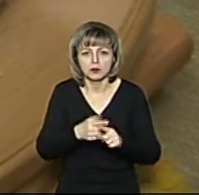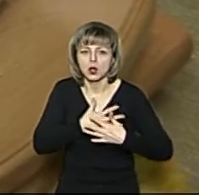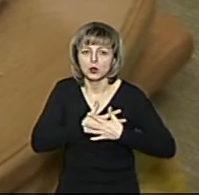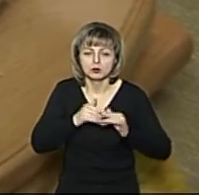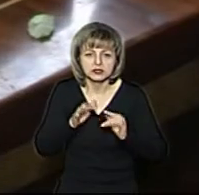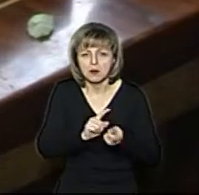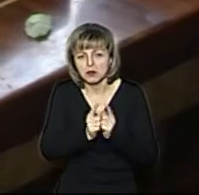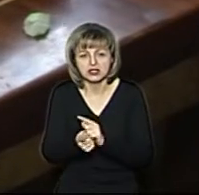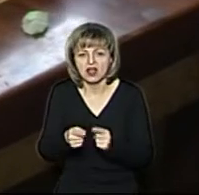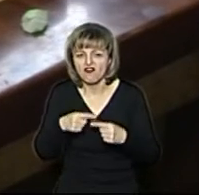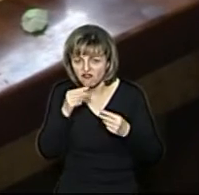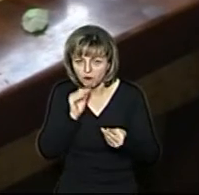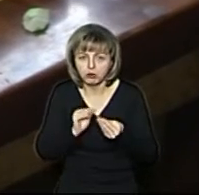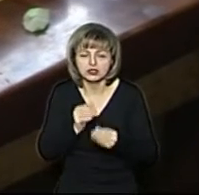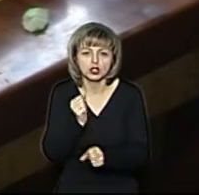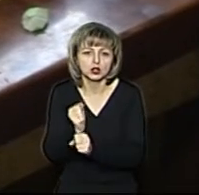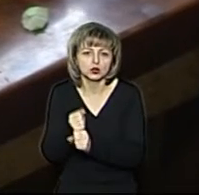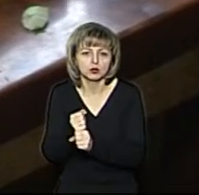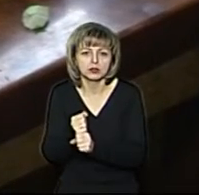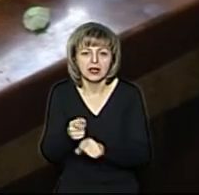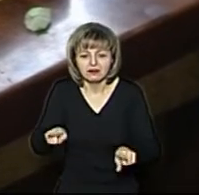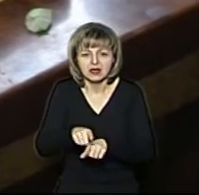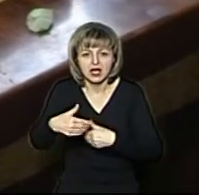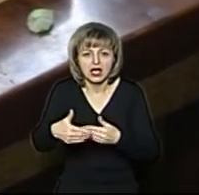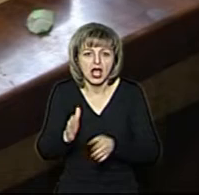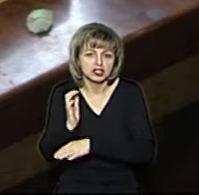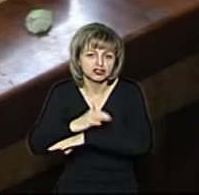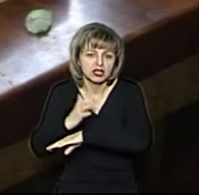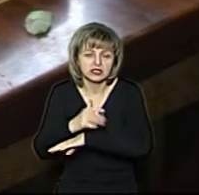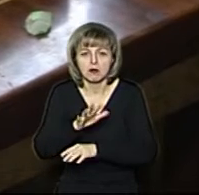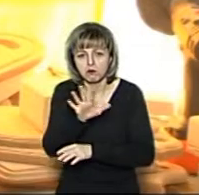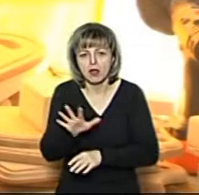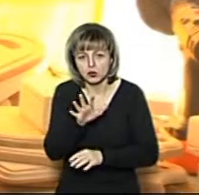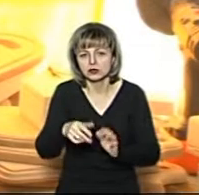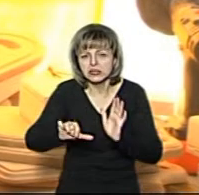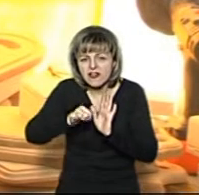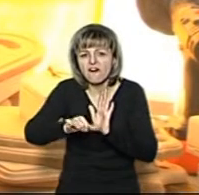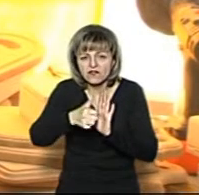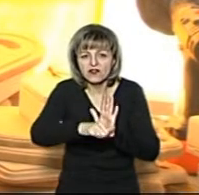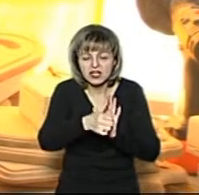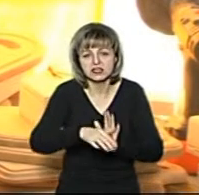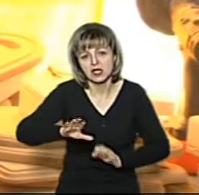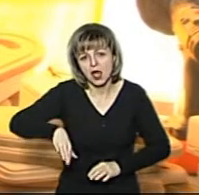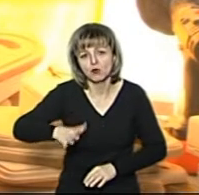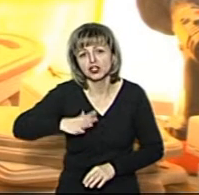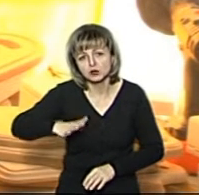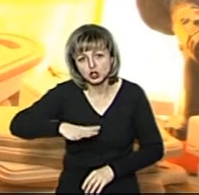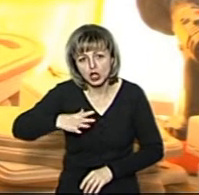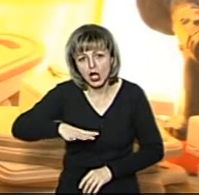в постійну роботу. Такова шкатулка – це до 5 годин вирізки. От. Ну, потім